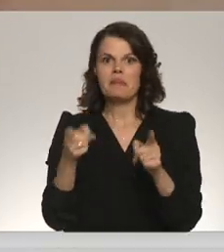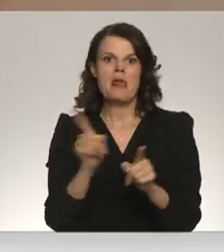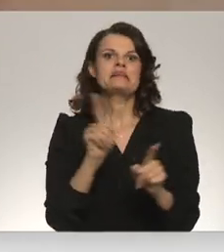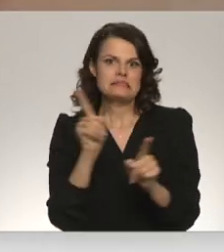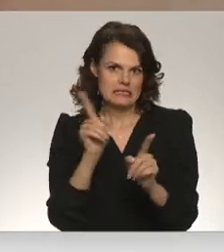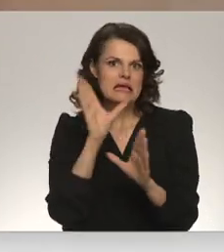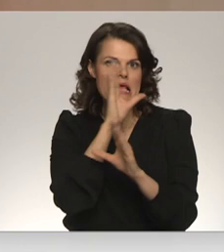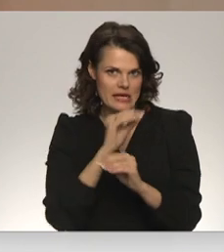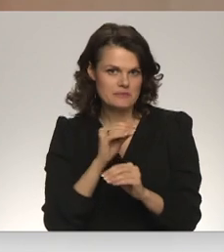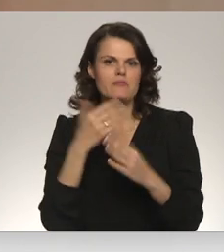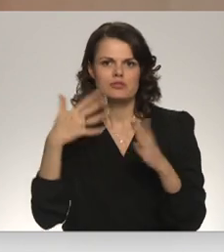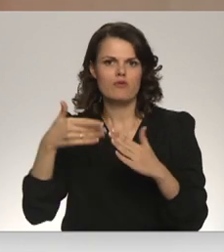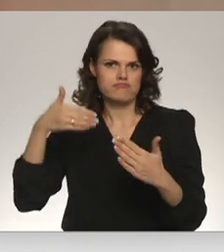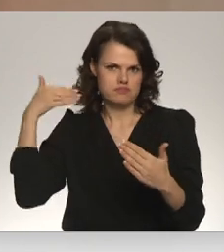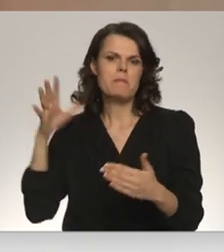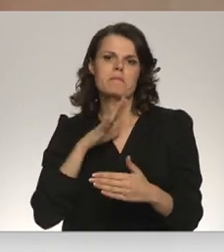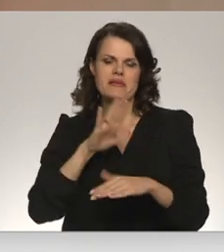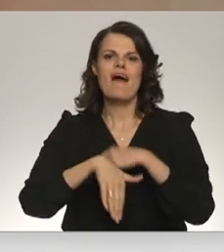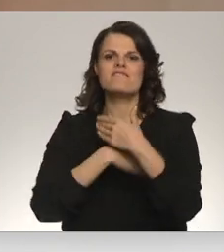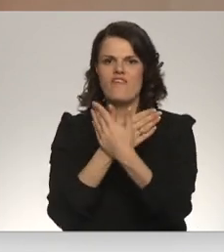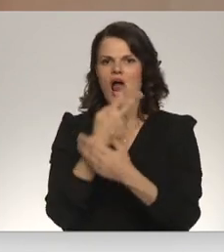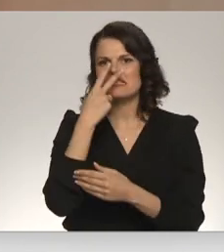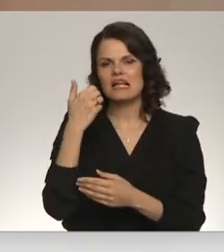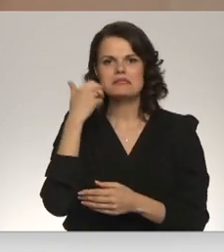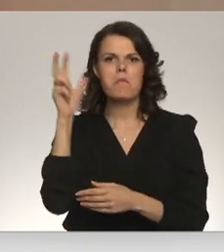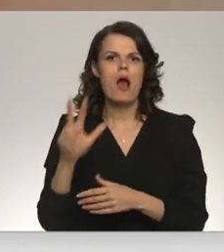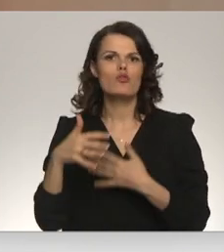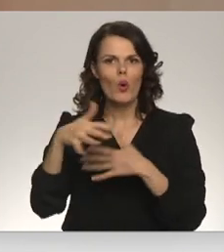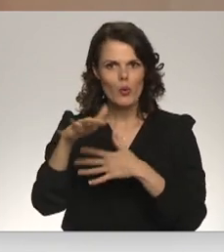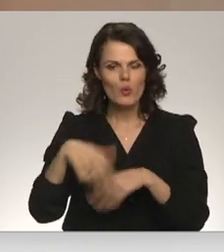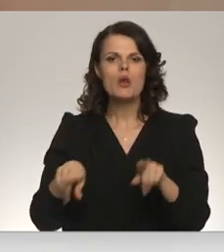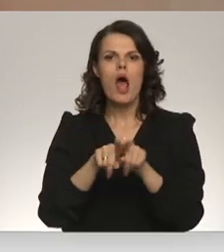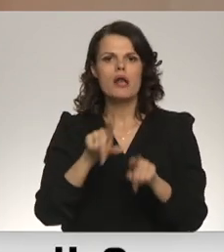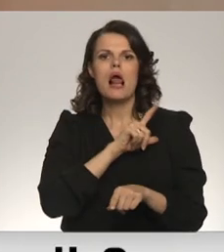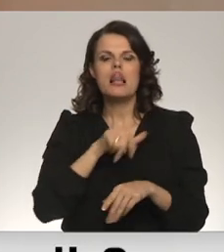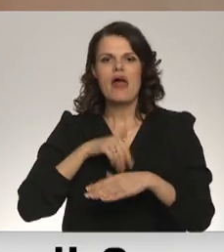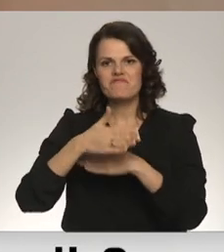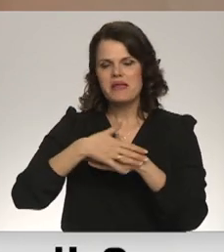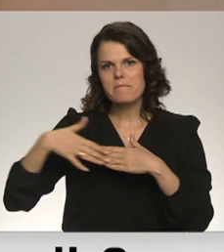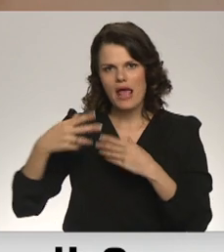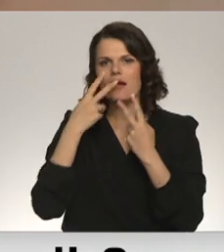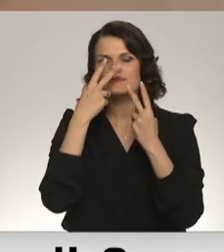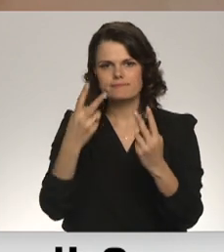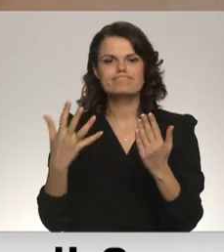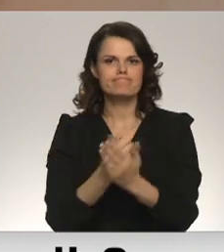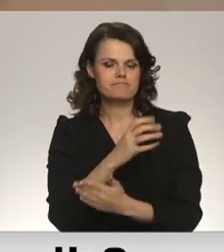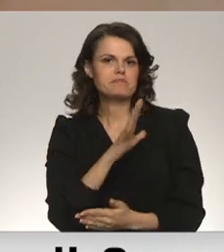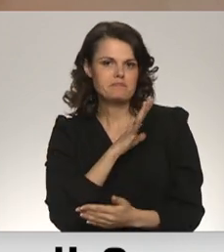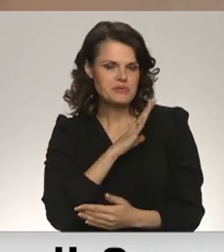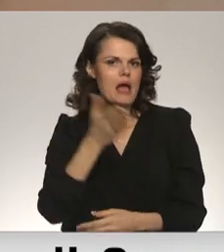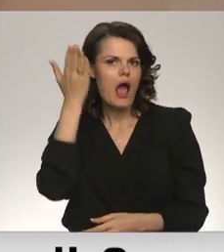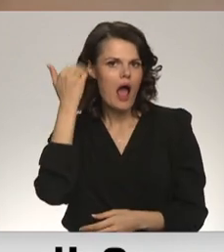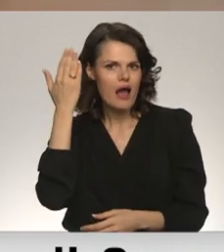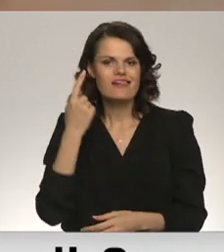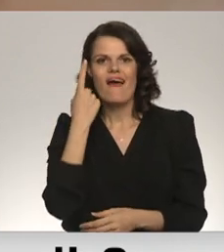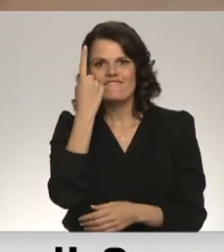iespējams, jo ir jau vairāki vaļi redzēti Baltijas jūrā, arī tā skaitā Latvijas piekrastē atrasti. Viena